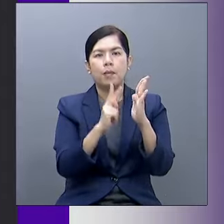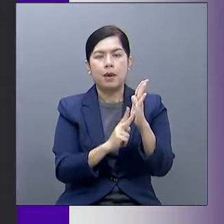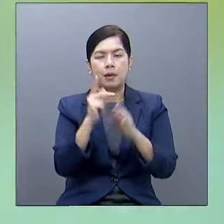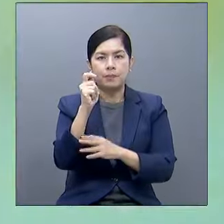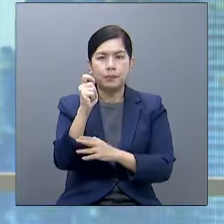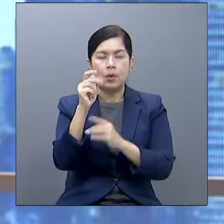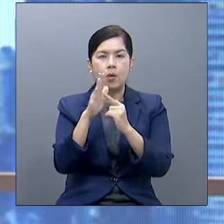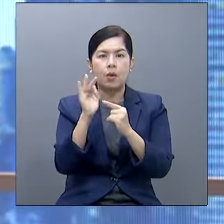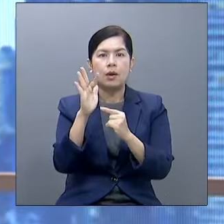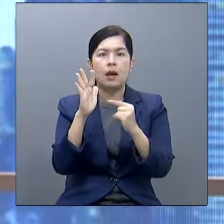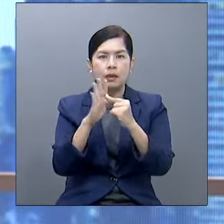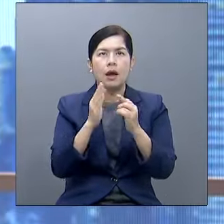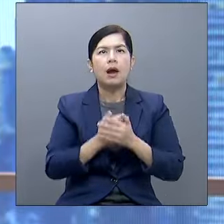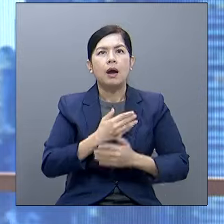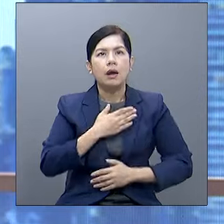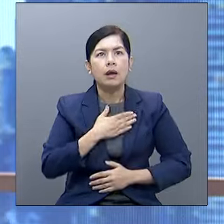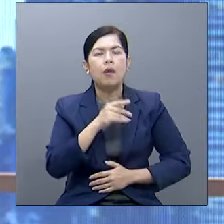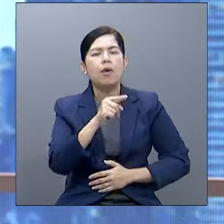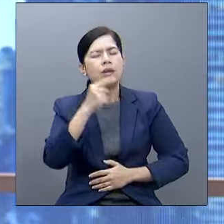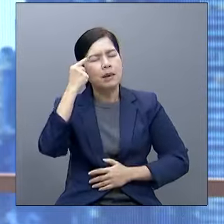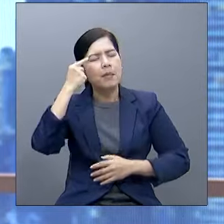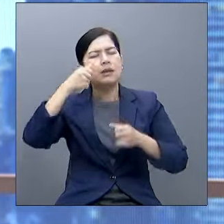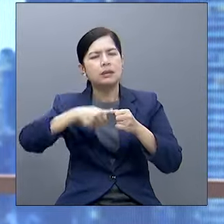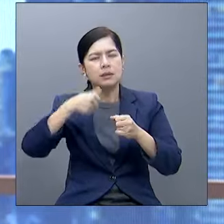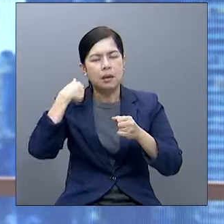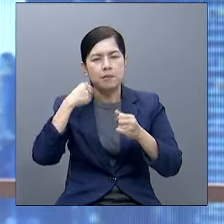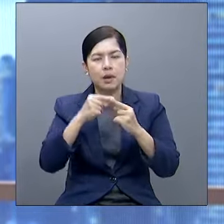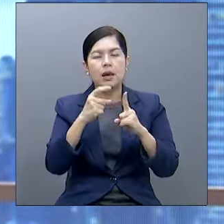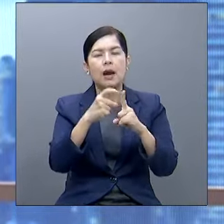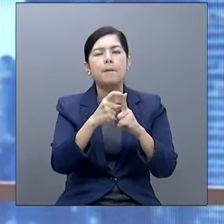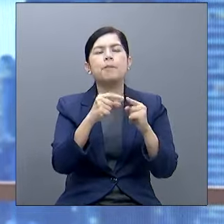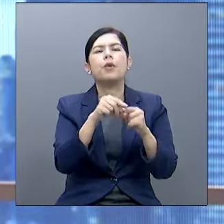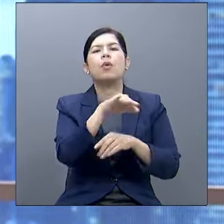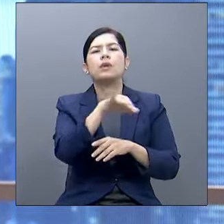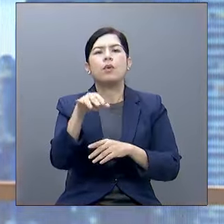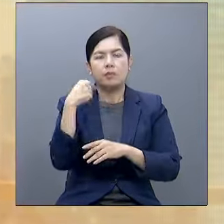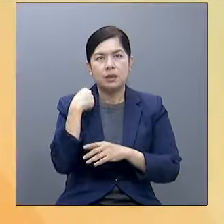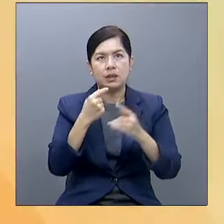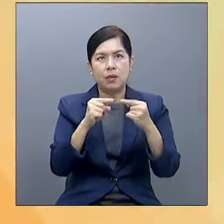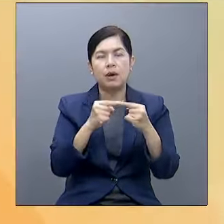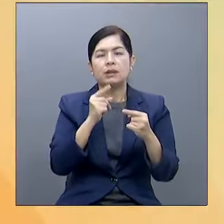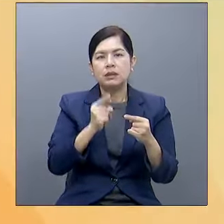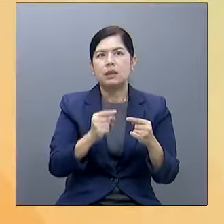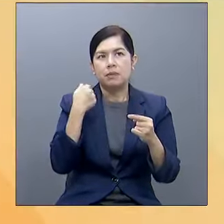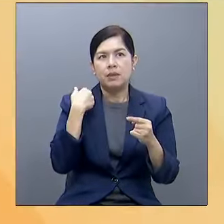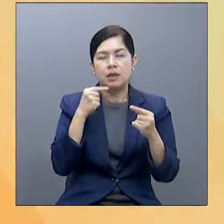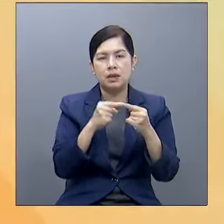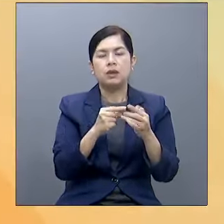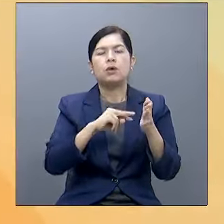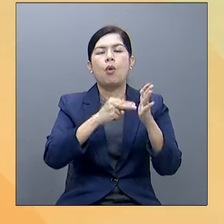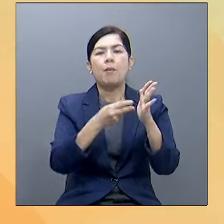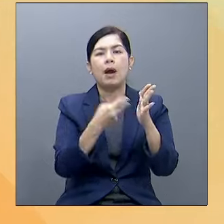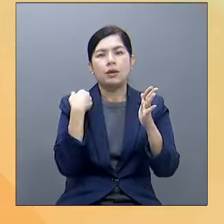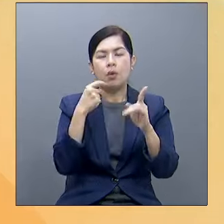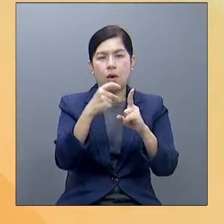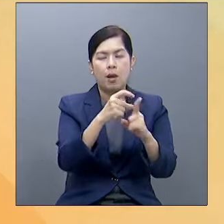งๆอ่ะเราก็จะคุ้นเคยกันน่ะเรียกว่าพรากผู้เยาว์แต่ถ้าไปอ่านตามประมวลจริงๆอ่ะมันไม่ได้เขียนว่าพรากผู้เยาว ์อันนี้ต้องเข้าใจเองก่อน ครับ เพราะมันมีราย